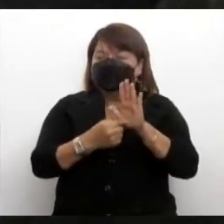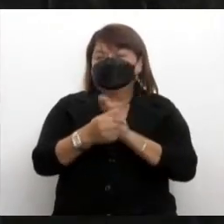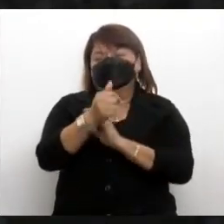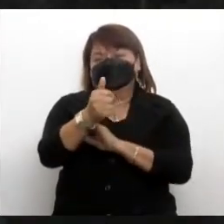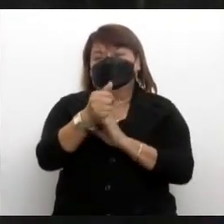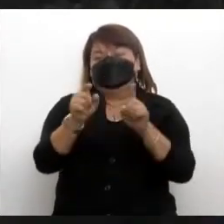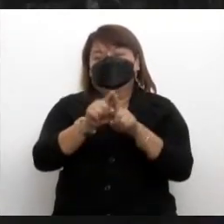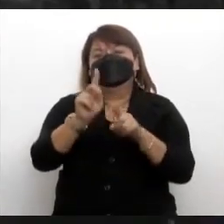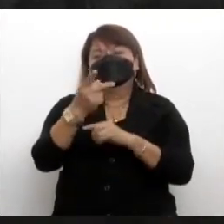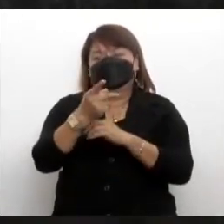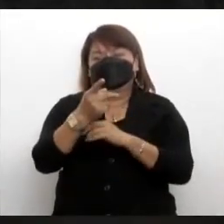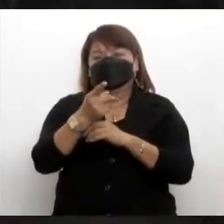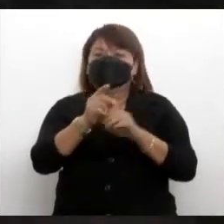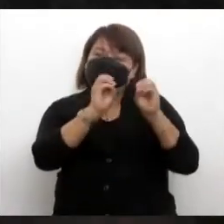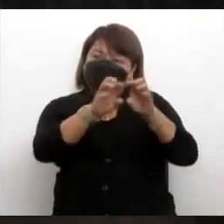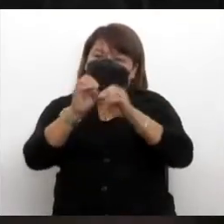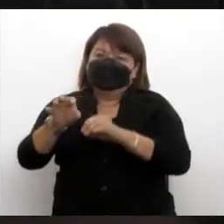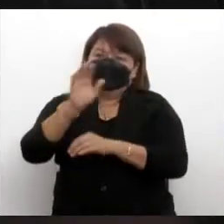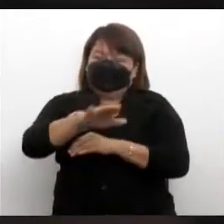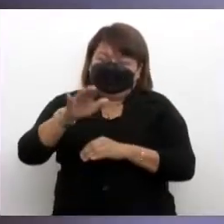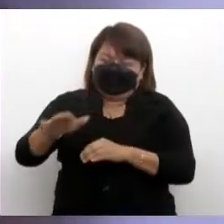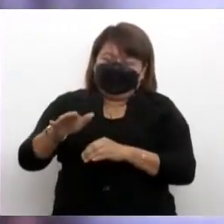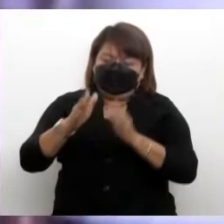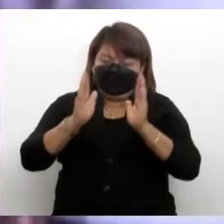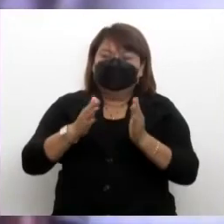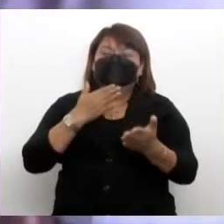ที่จะต้องปลูกฝังเด็กๆให้เป็นคนดี